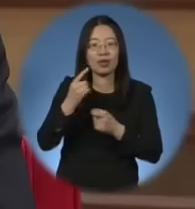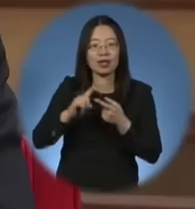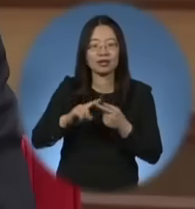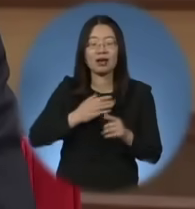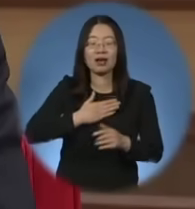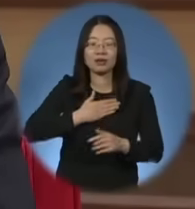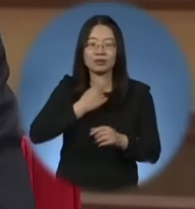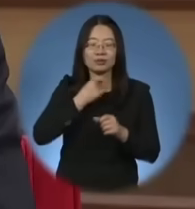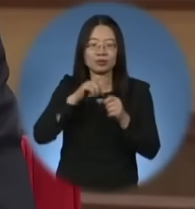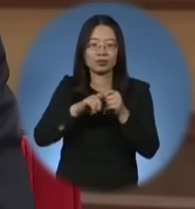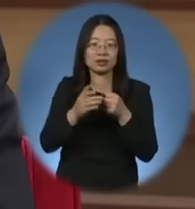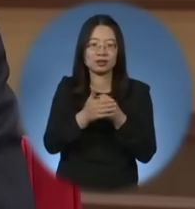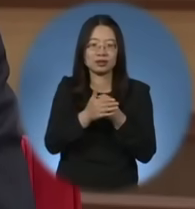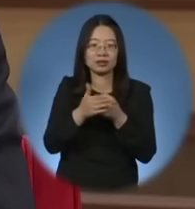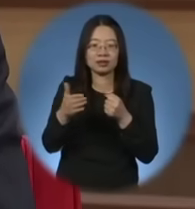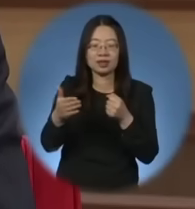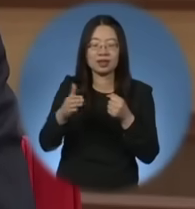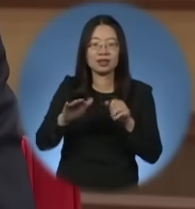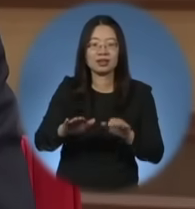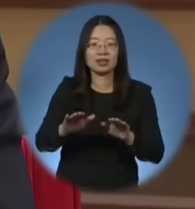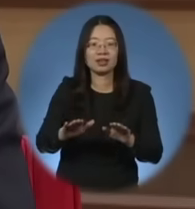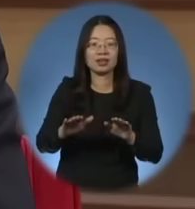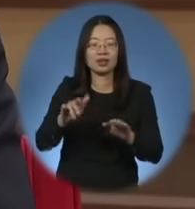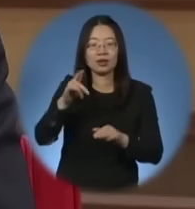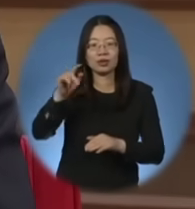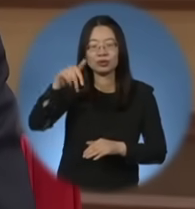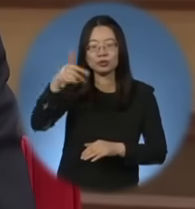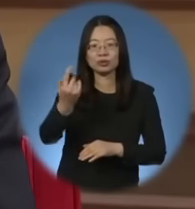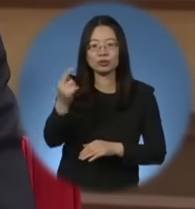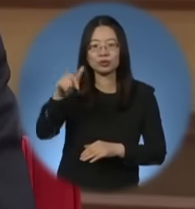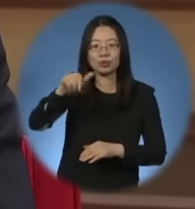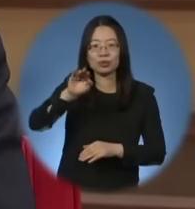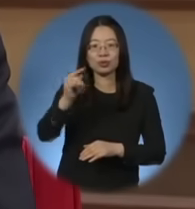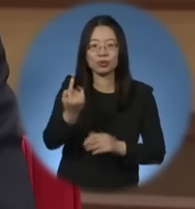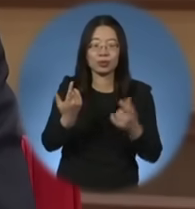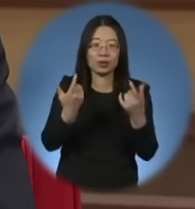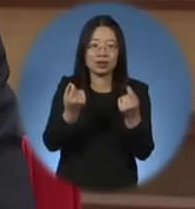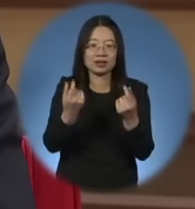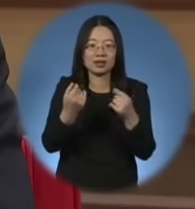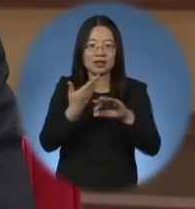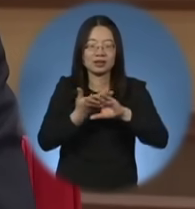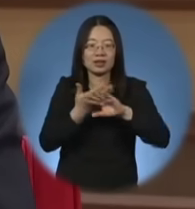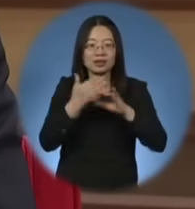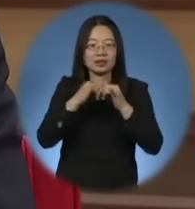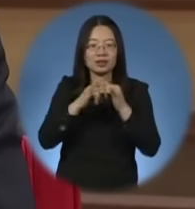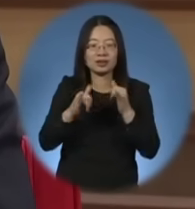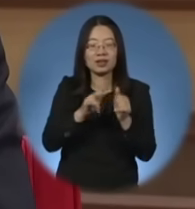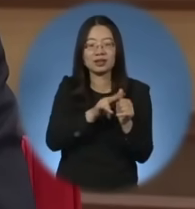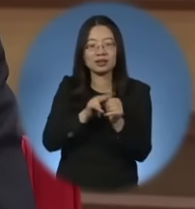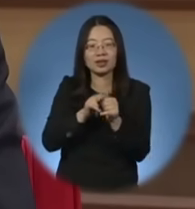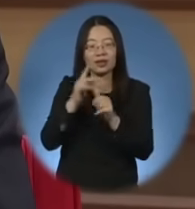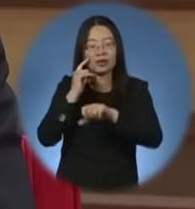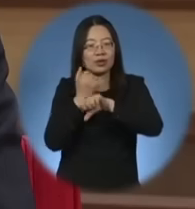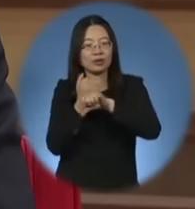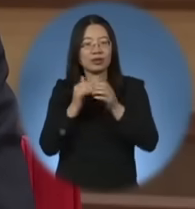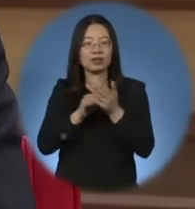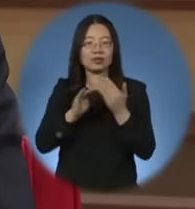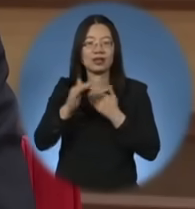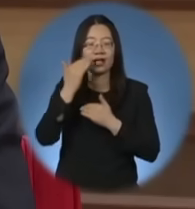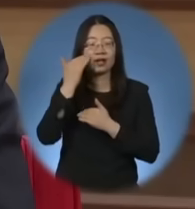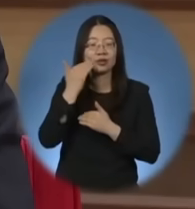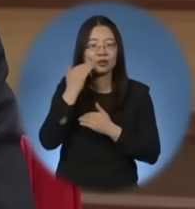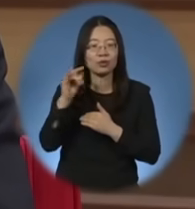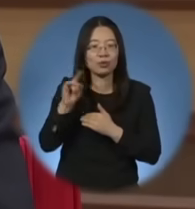원인을 알고 싶어서네 저저 족보 같은 거 다른 역사 자료를 연구해서